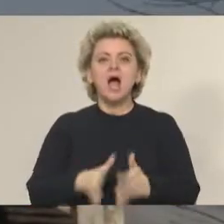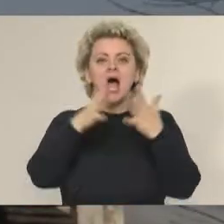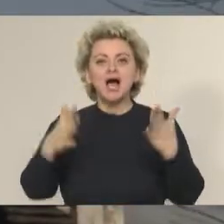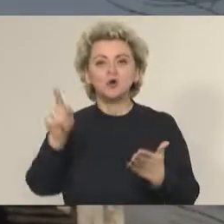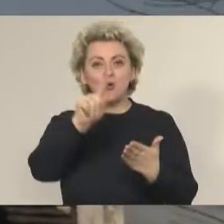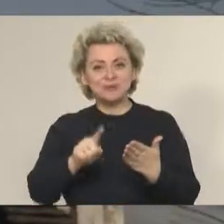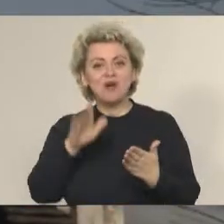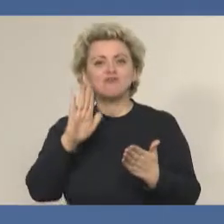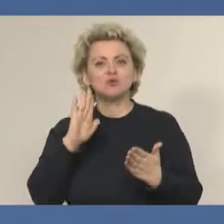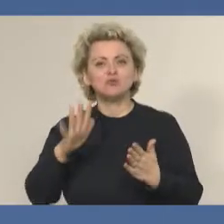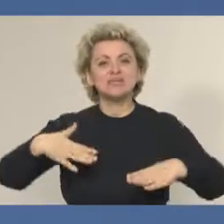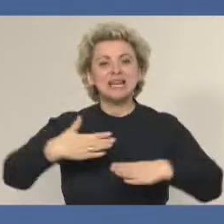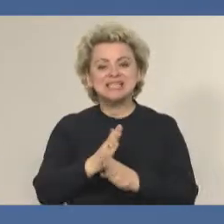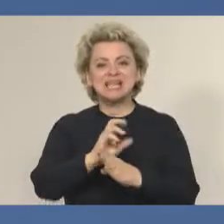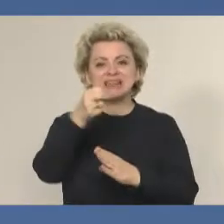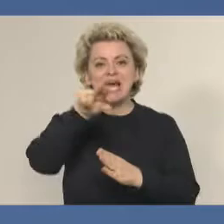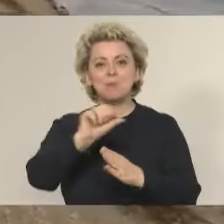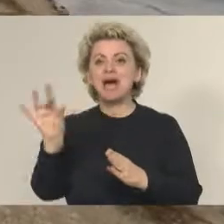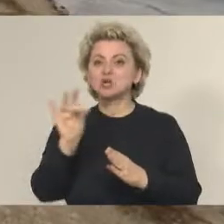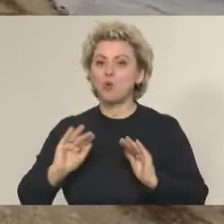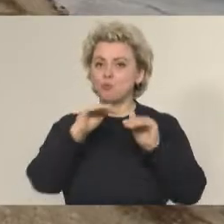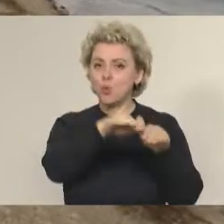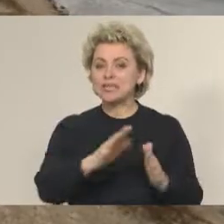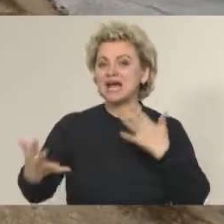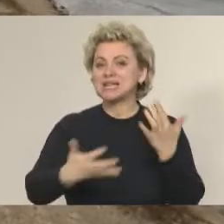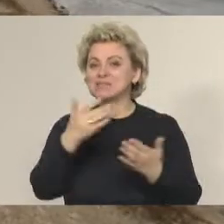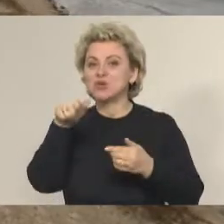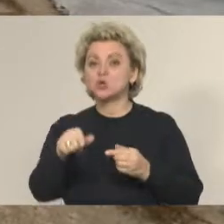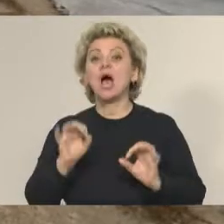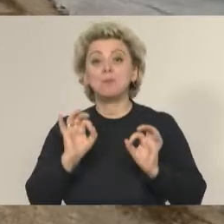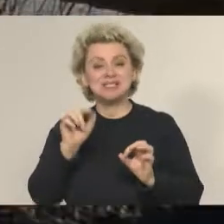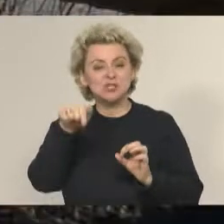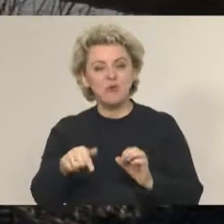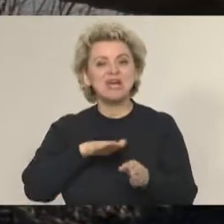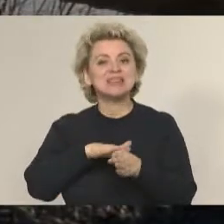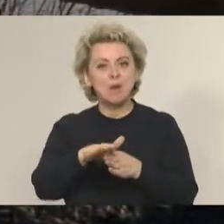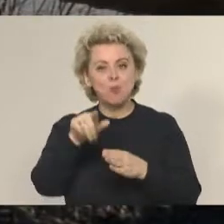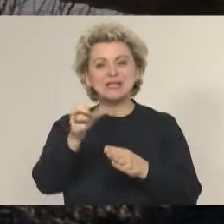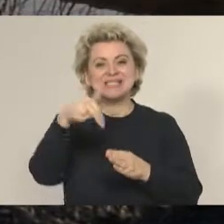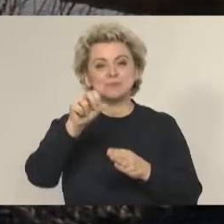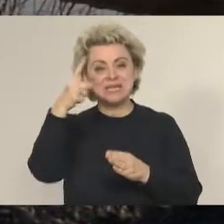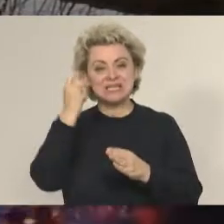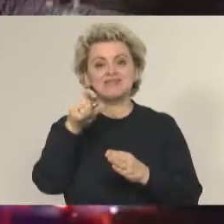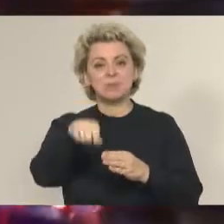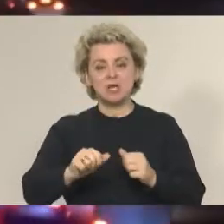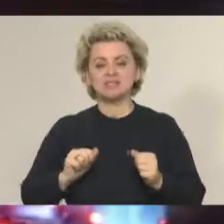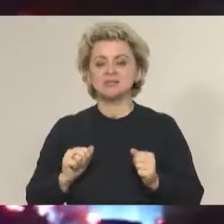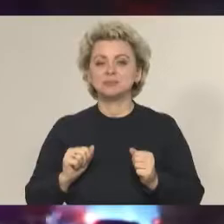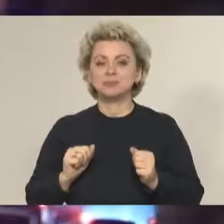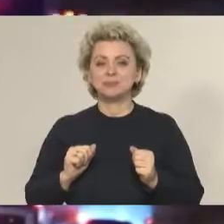Огромная трещина вот-вот разорвет дамбу на Ростовском море. Разбираемся в обоснованности наполнившей СМИ информации.